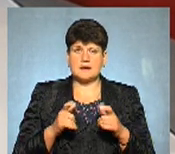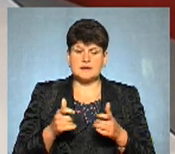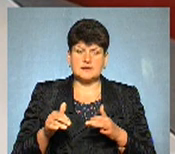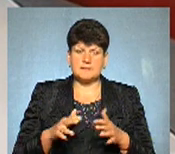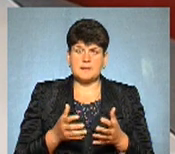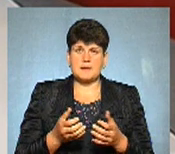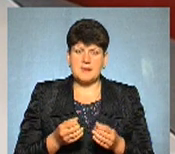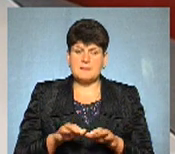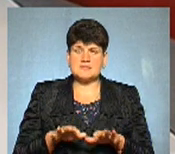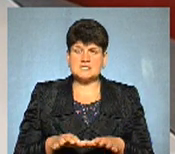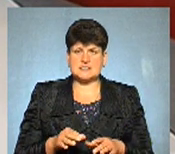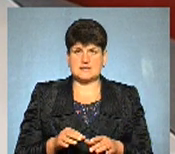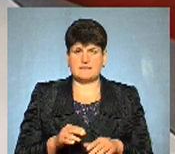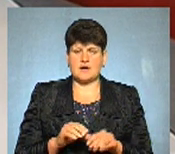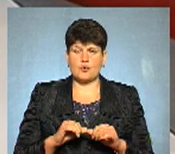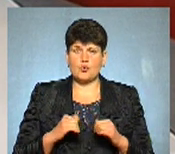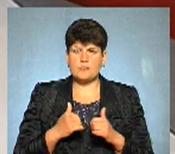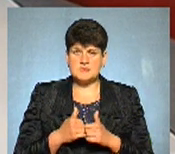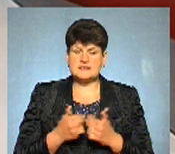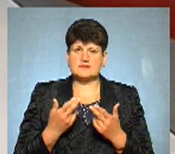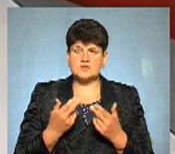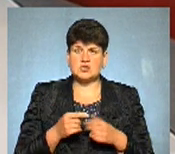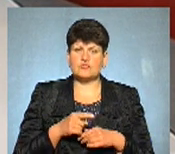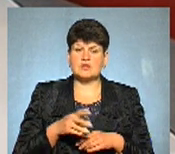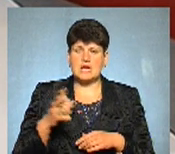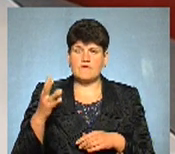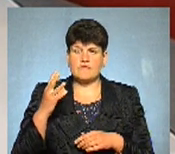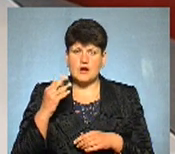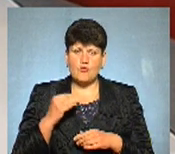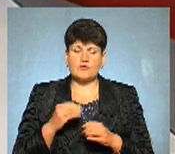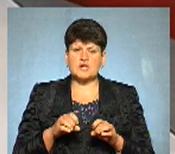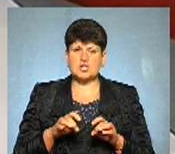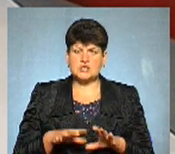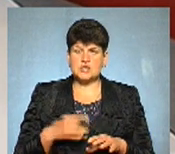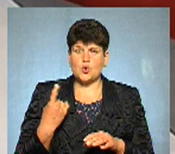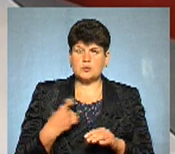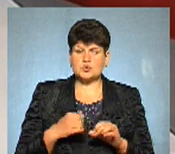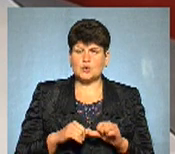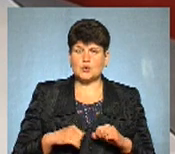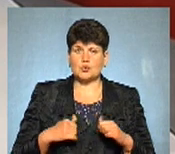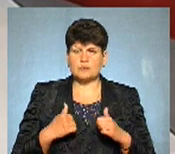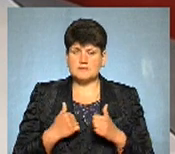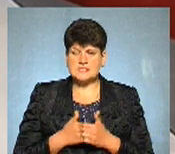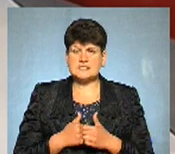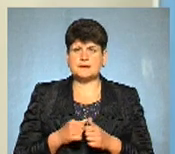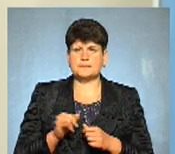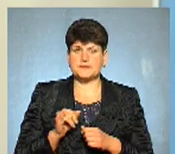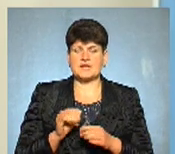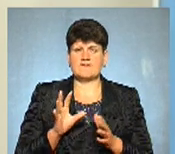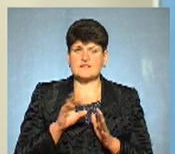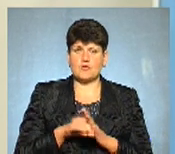місцева комісія ТЕБ-ТНС. Звичайно, вона враховує рішення обласної комісії, так як і обласна комісія ТЕБ-ТНС враховує